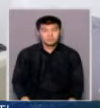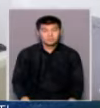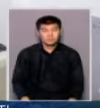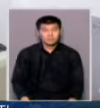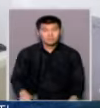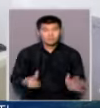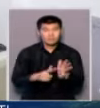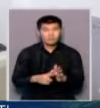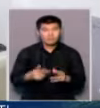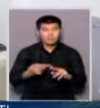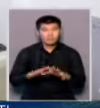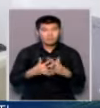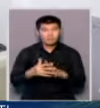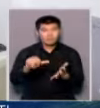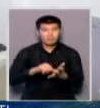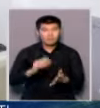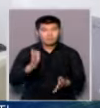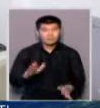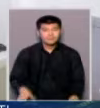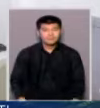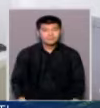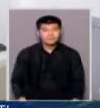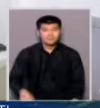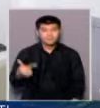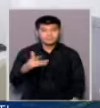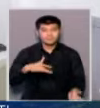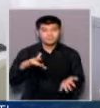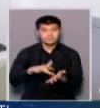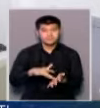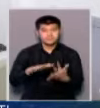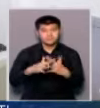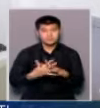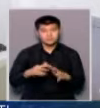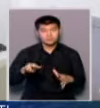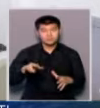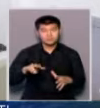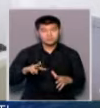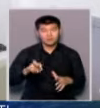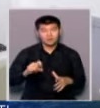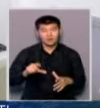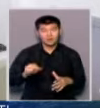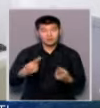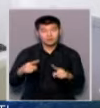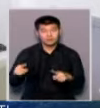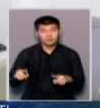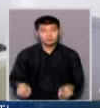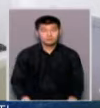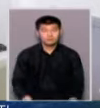7 аумақтық сайлау комиссиясы қатысады. Атырау қаласы және Мақат ауданынан басқалар.